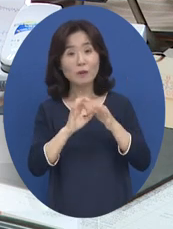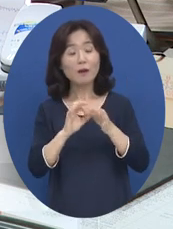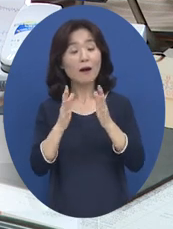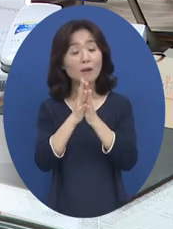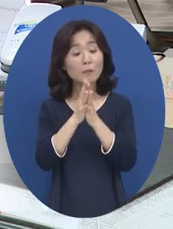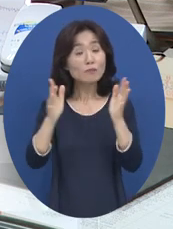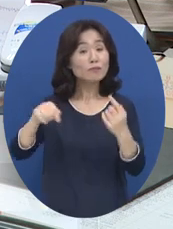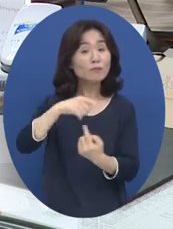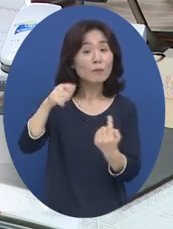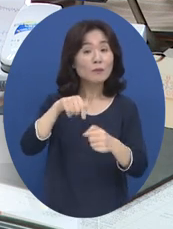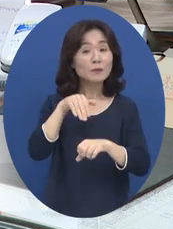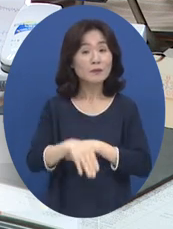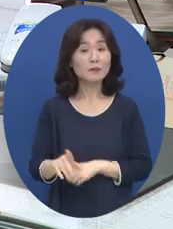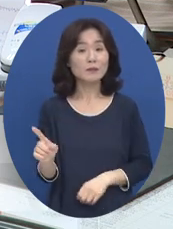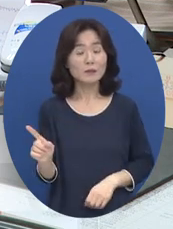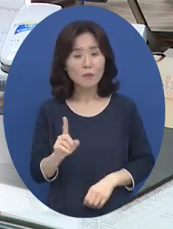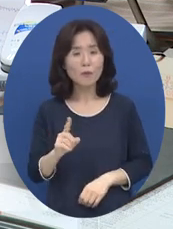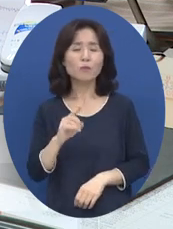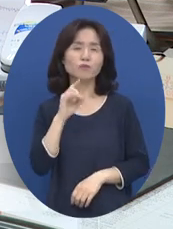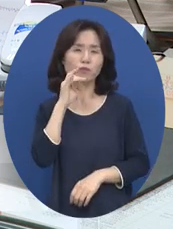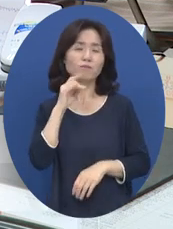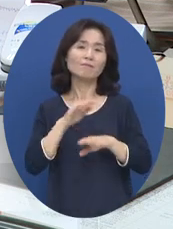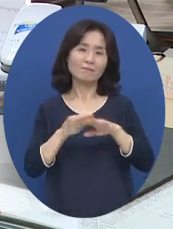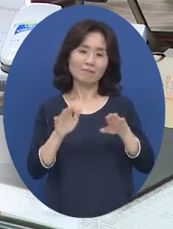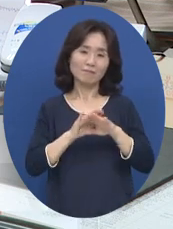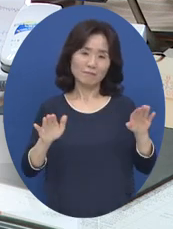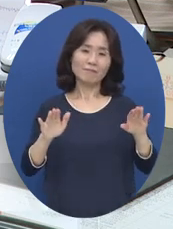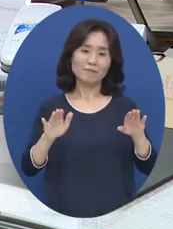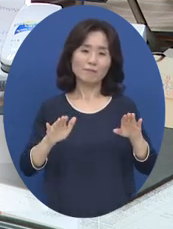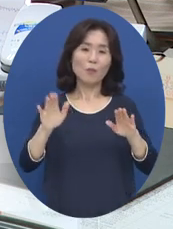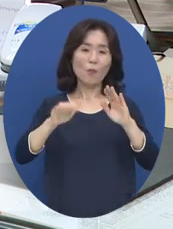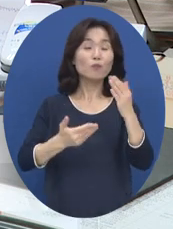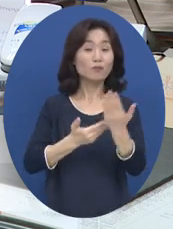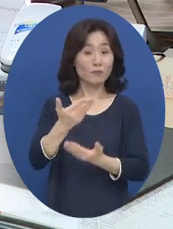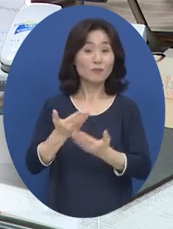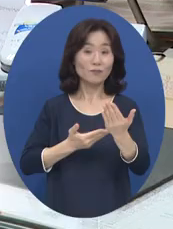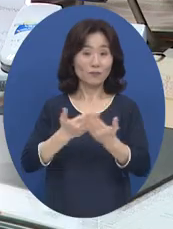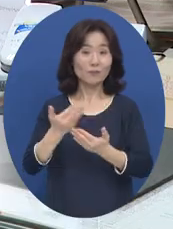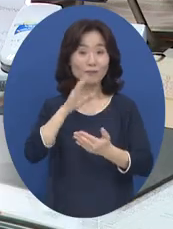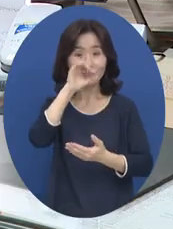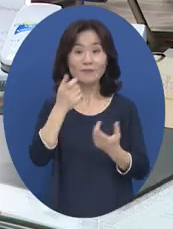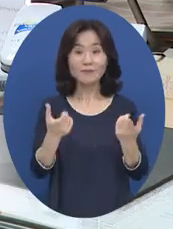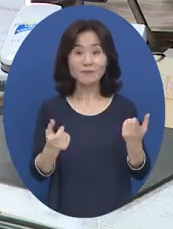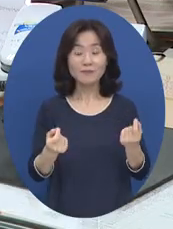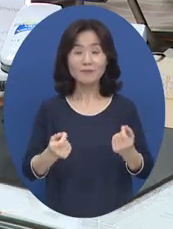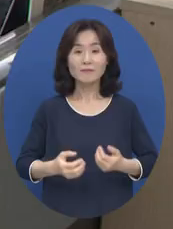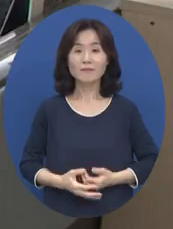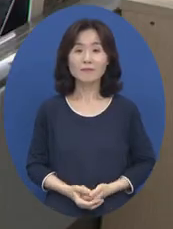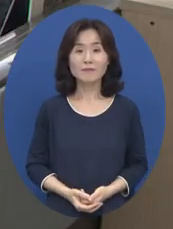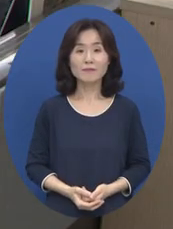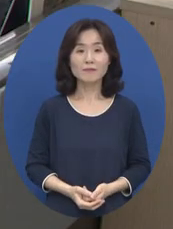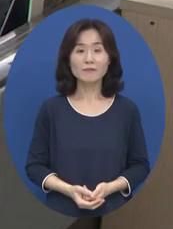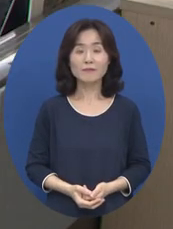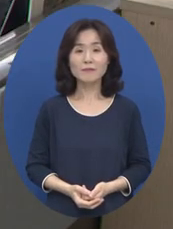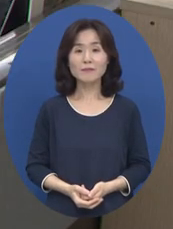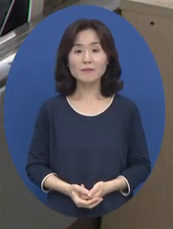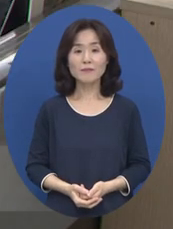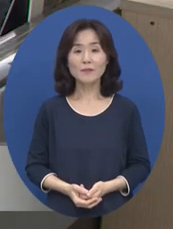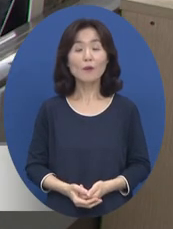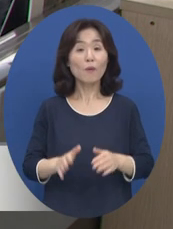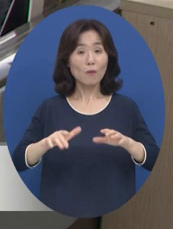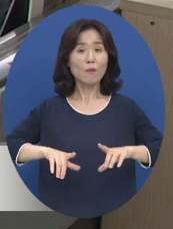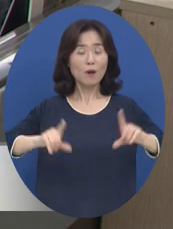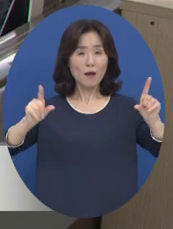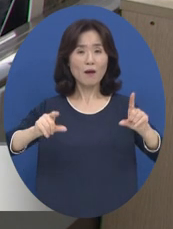어떻게 운영되는지 궁금한 점도 이제 알수 있고 공유할 수 있고 그래서 좋은 것 같아요. 모두